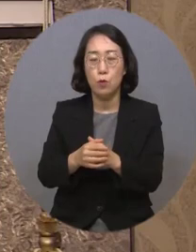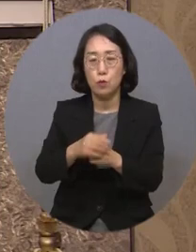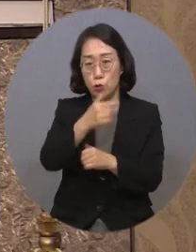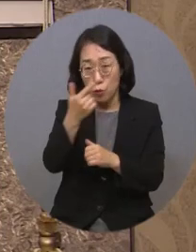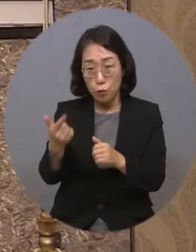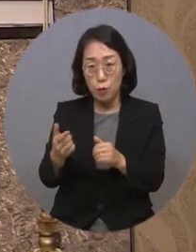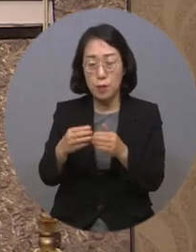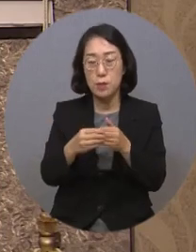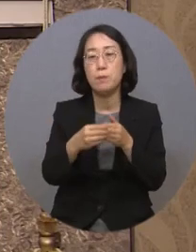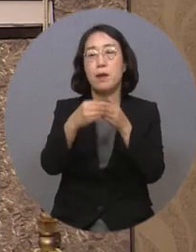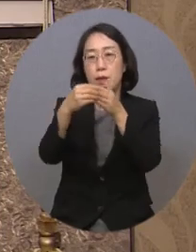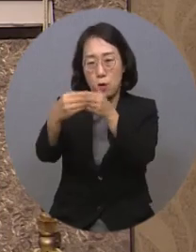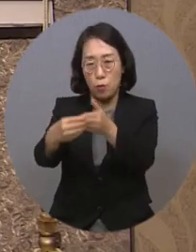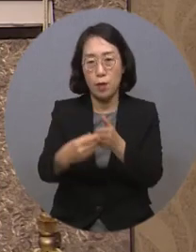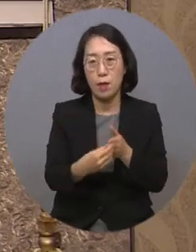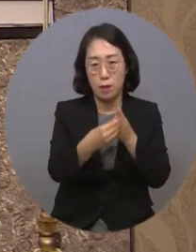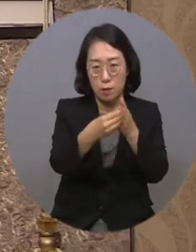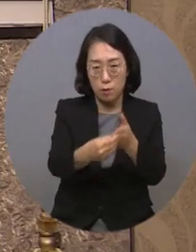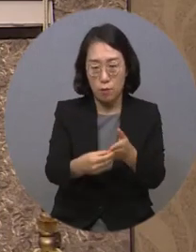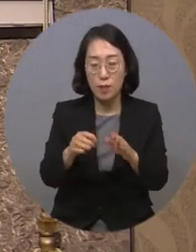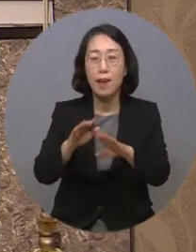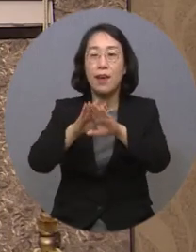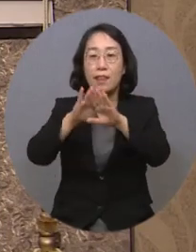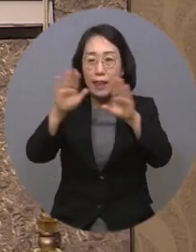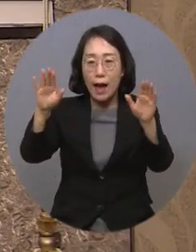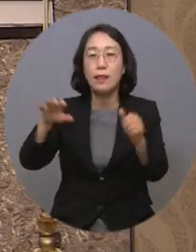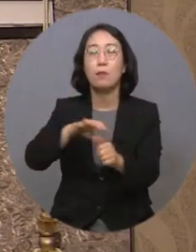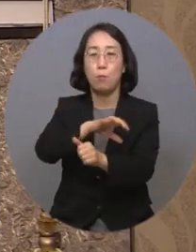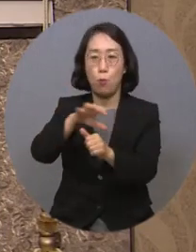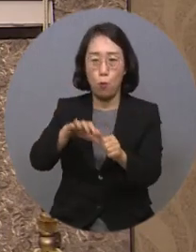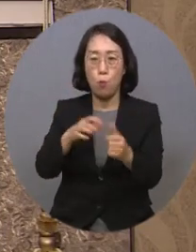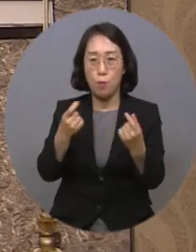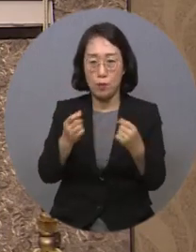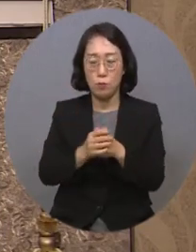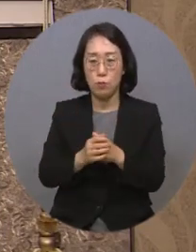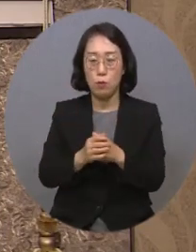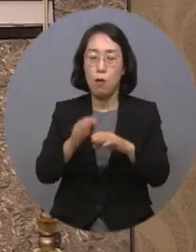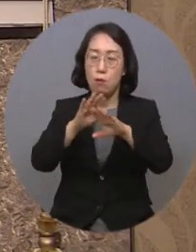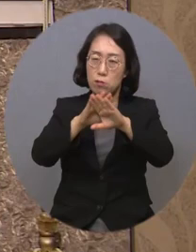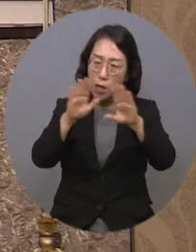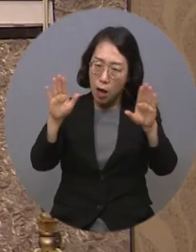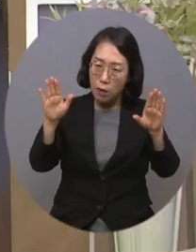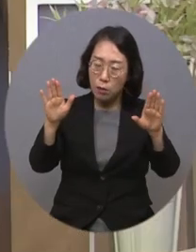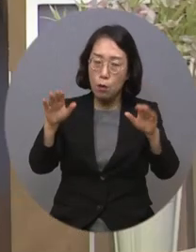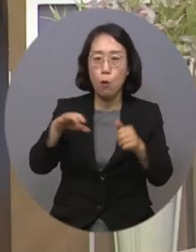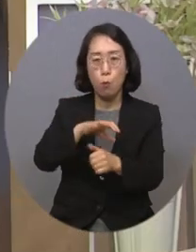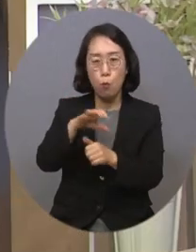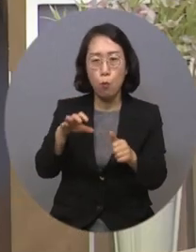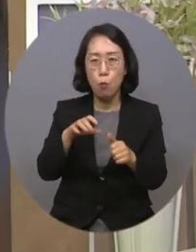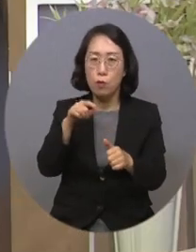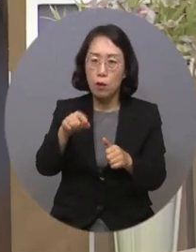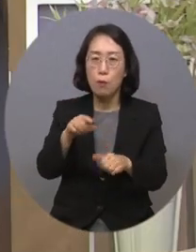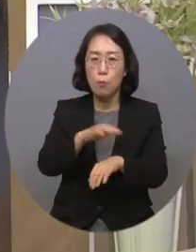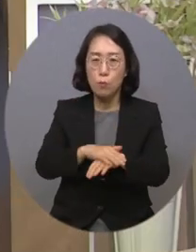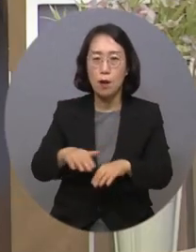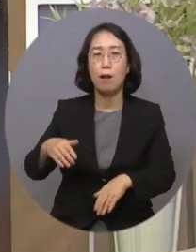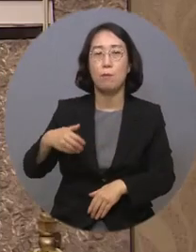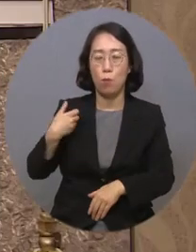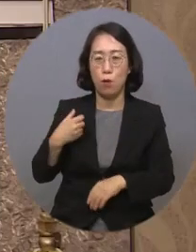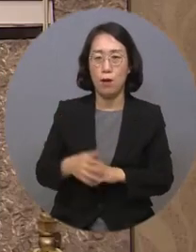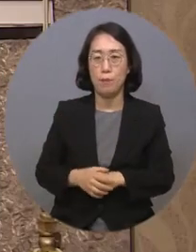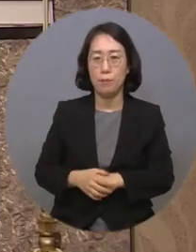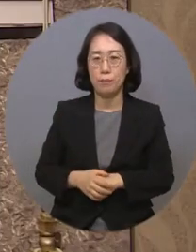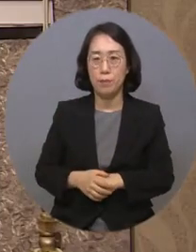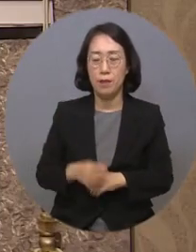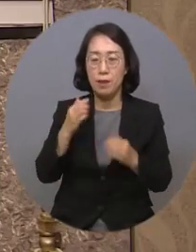그게 나중에 알고 보니까 주간보호가 그렇게 하고 있더라고요. 네. 그때는 주간보호인지 전혀 이제 모르는 상태에서 그렇게